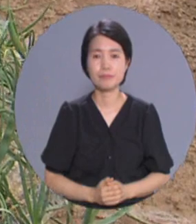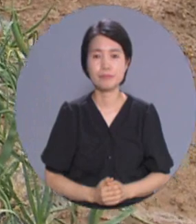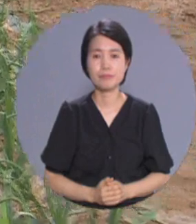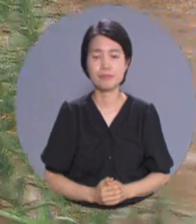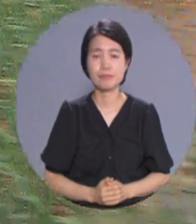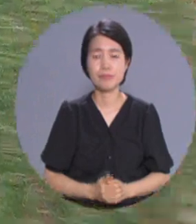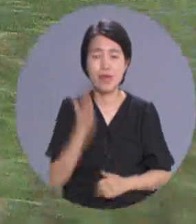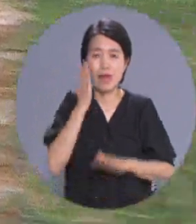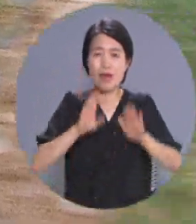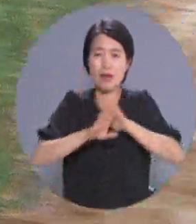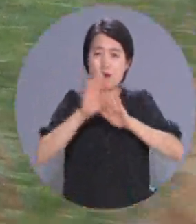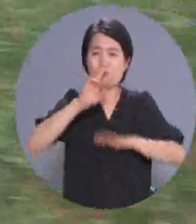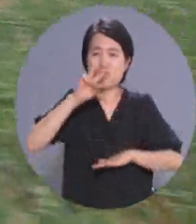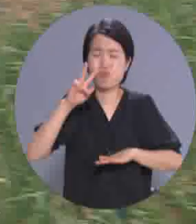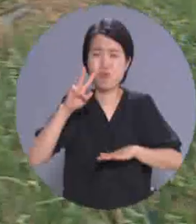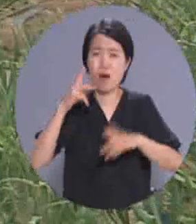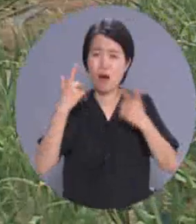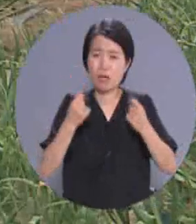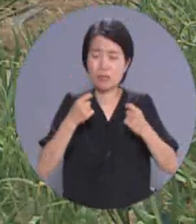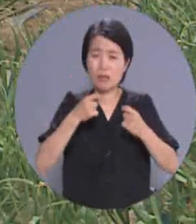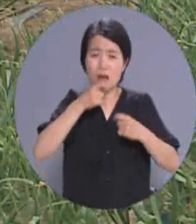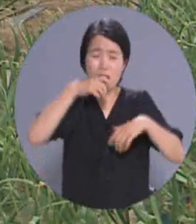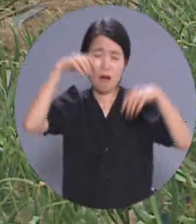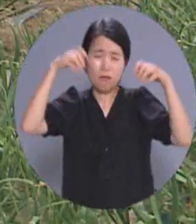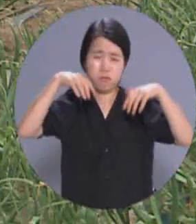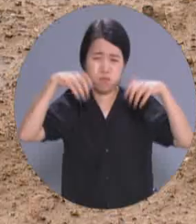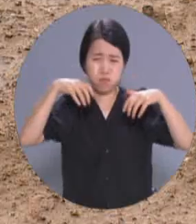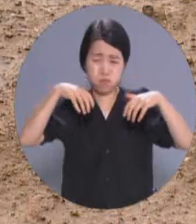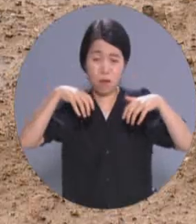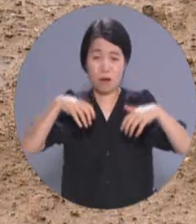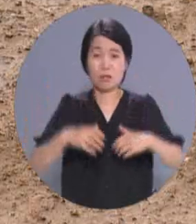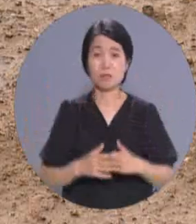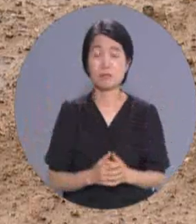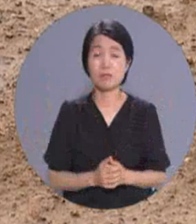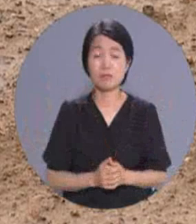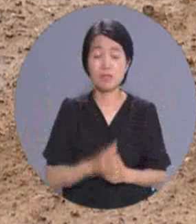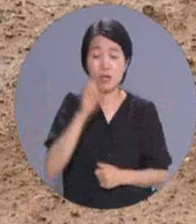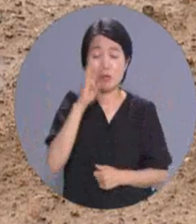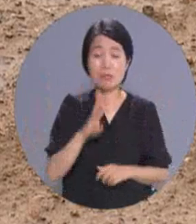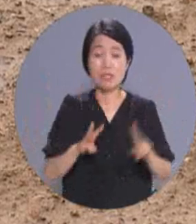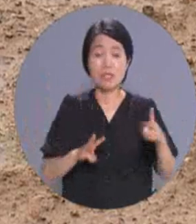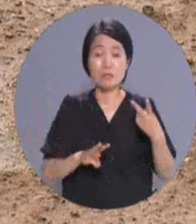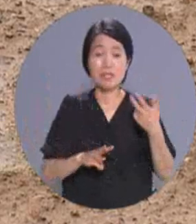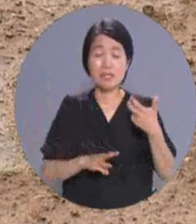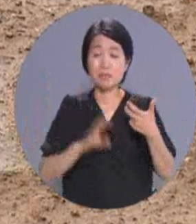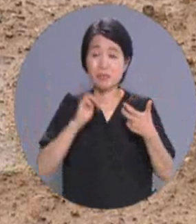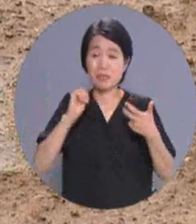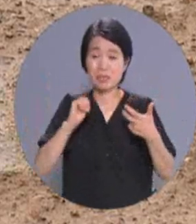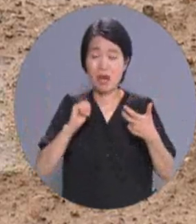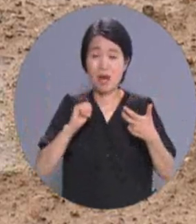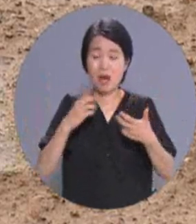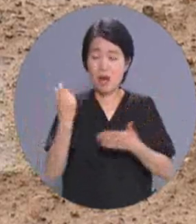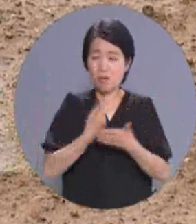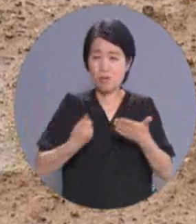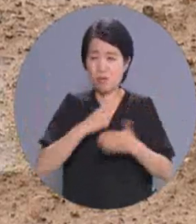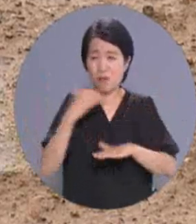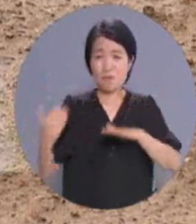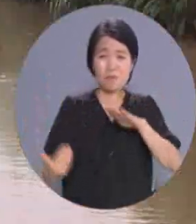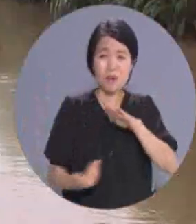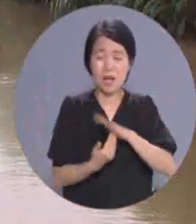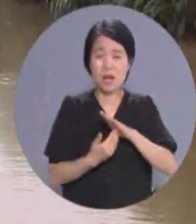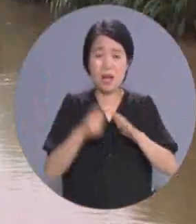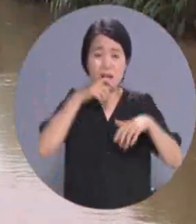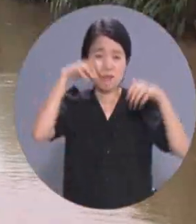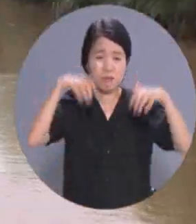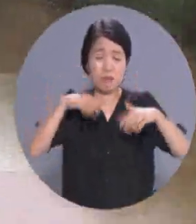마치 하늘의 구멍이 난듯 폭우가 쉴새없이 쏟아집니다 광주에는 270mm가 넘는 기록적인 물폭탄이 쏟아졌고